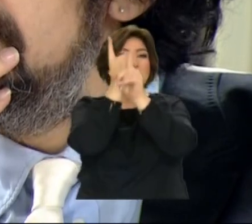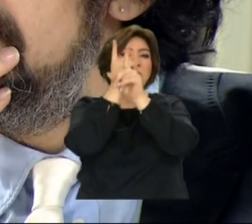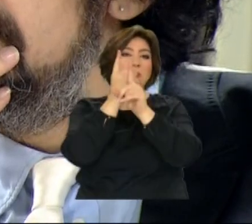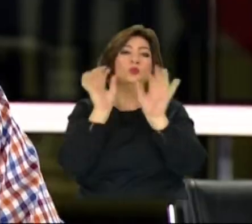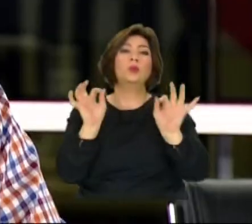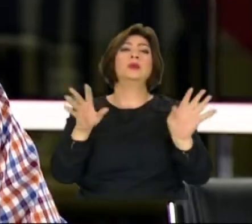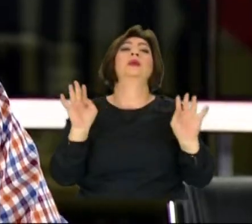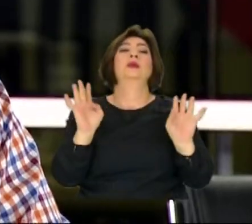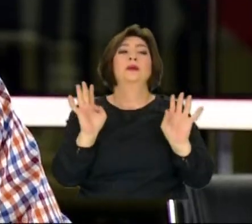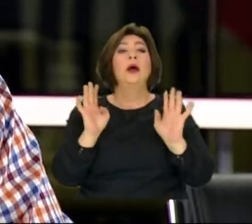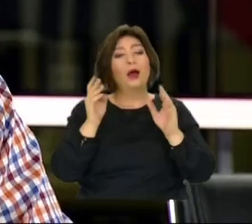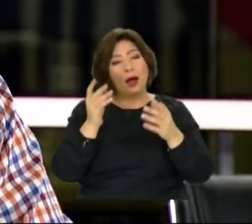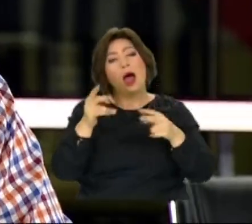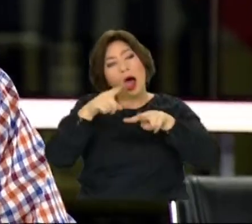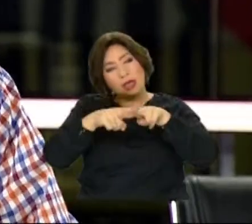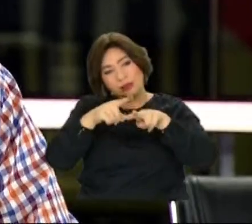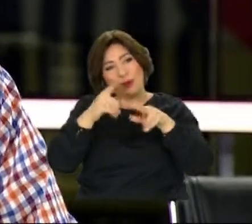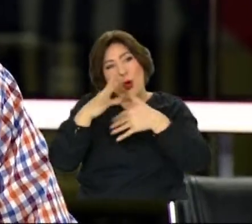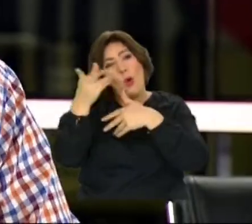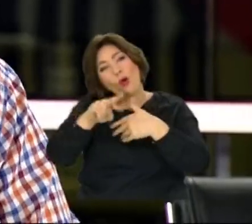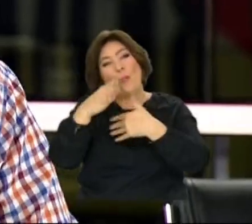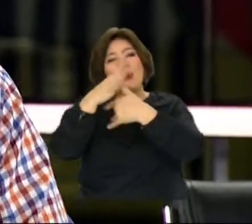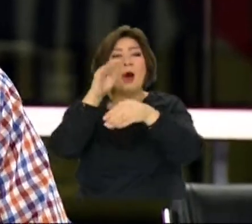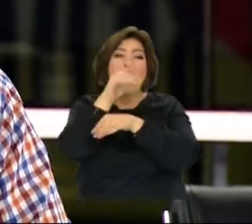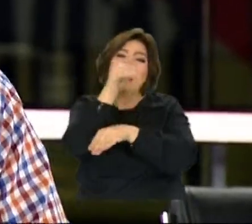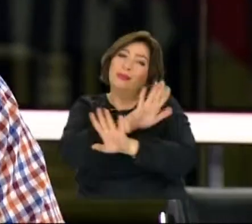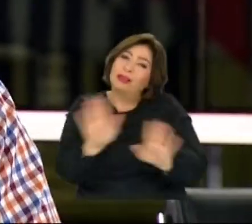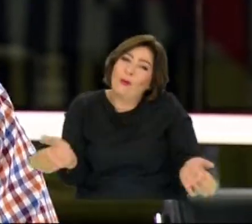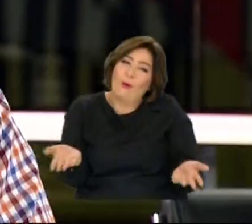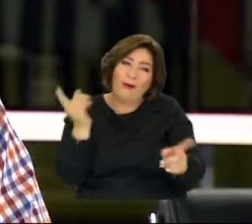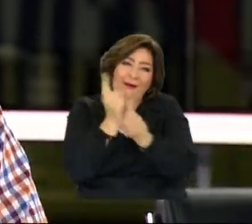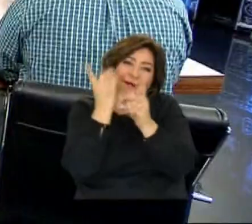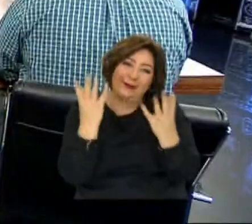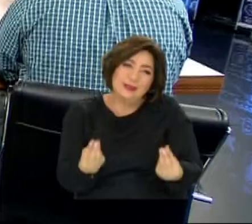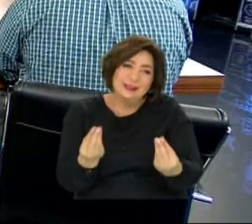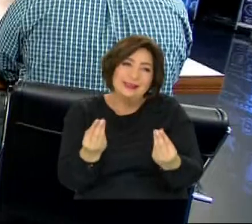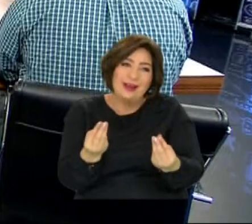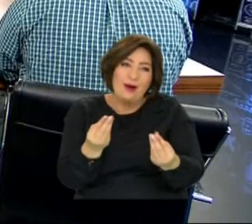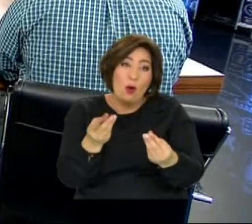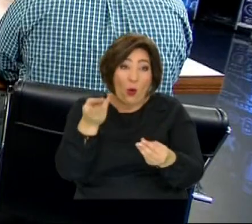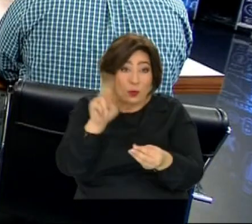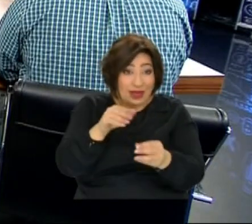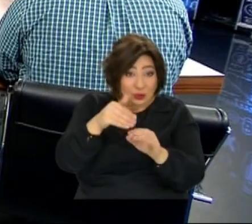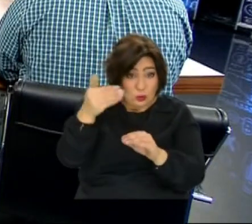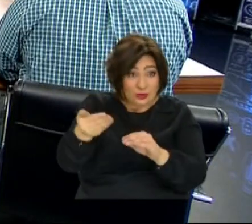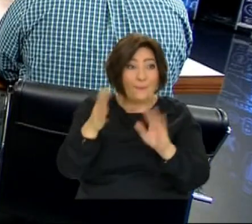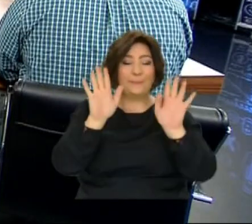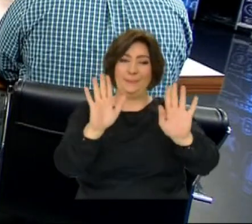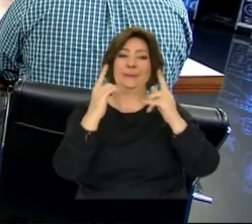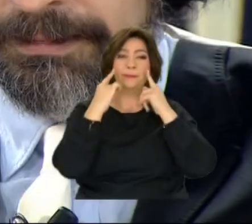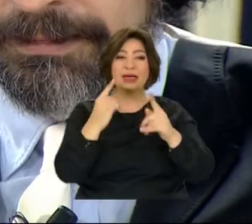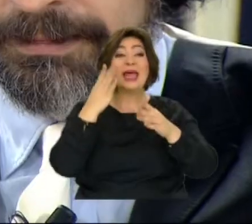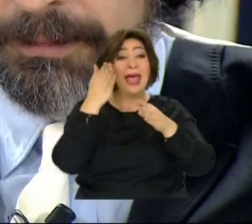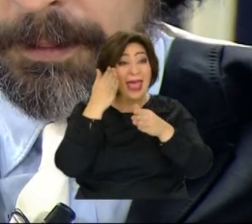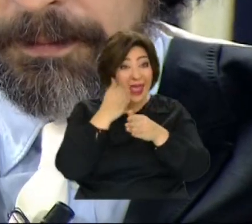O Azrail'le karşılaşırsak zaten artık bitmiş. Zaten hayat bitiyor. Çünkü Şehadet İbrahim... Ölümden sonrası diyor. Şimdi bakın